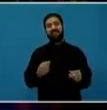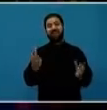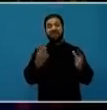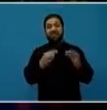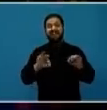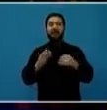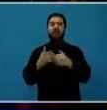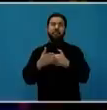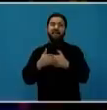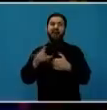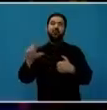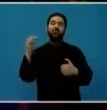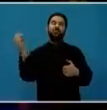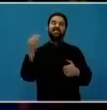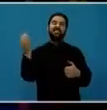lui Dumnezeu.